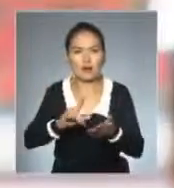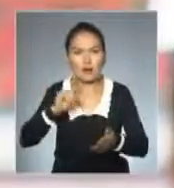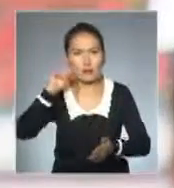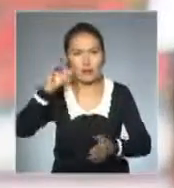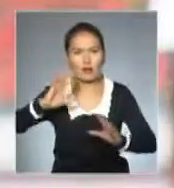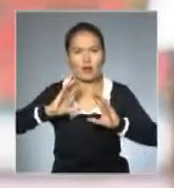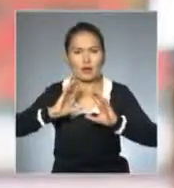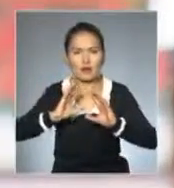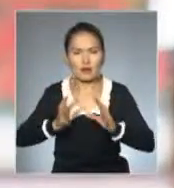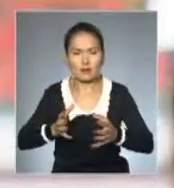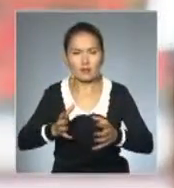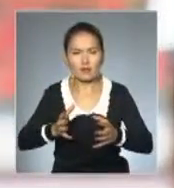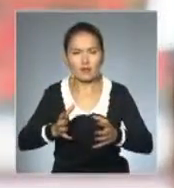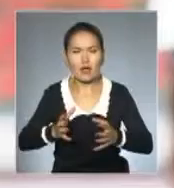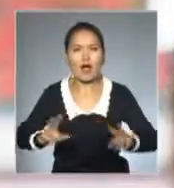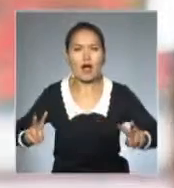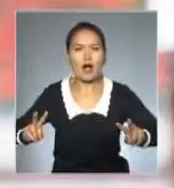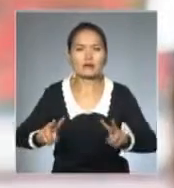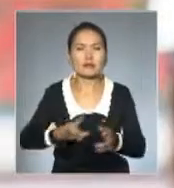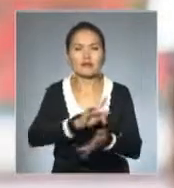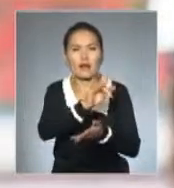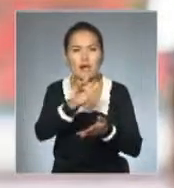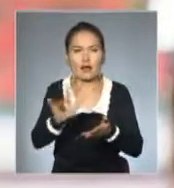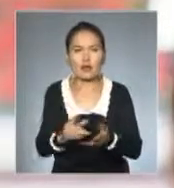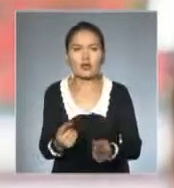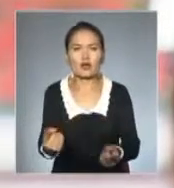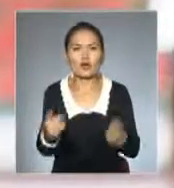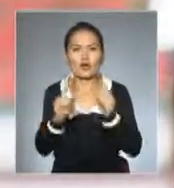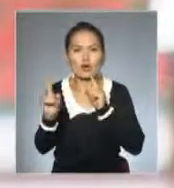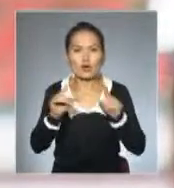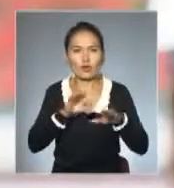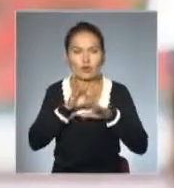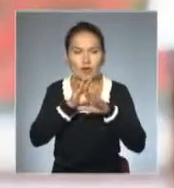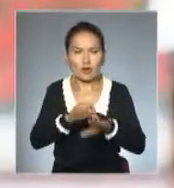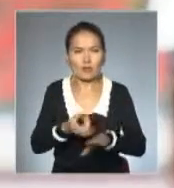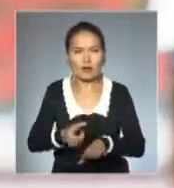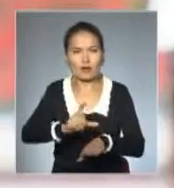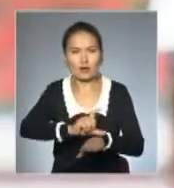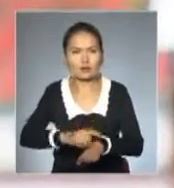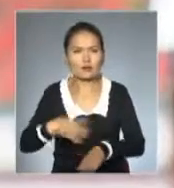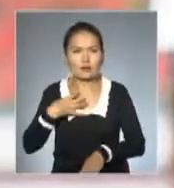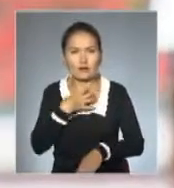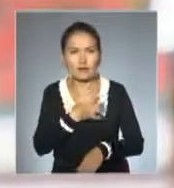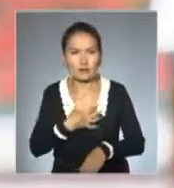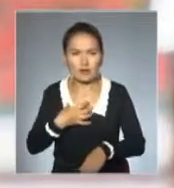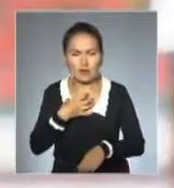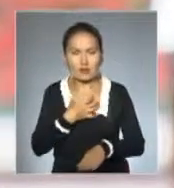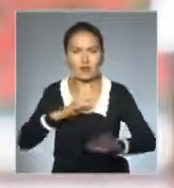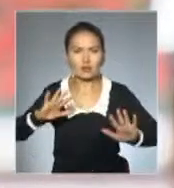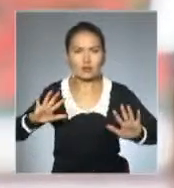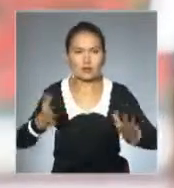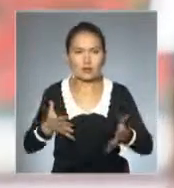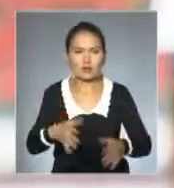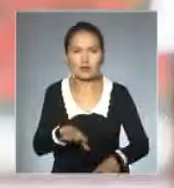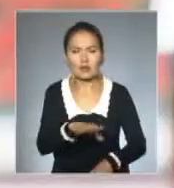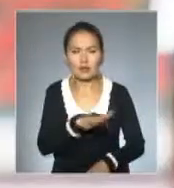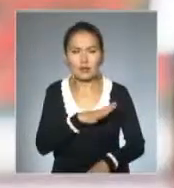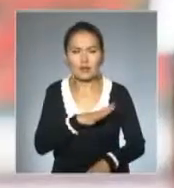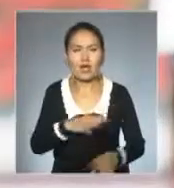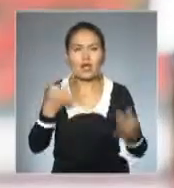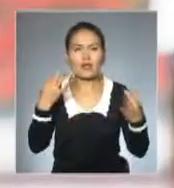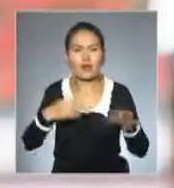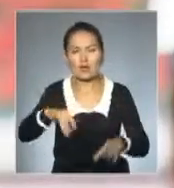халықаралық шаралардың Елорда төрінде өтуі соның белгісі. Біз тәуелсіздік